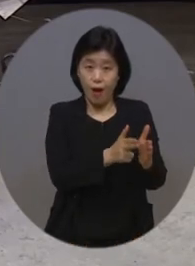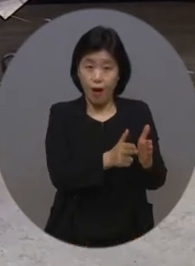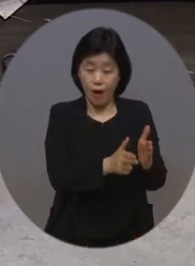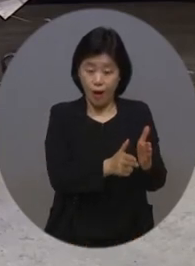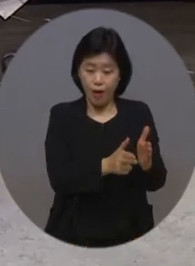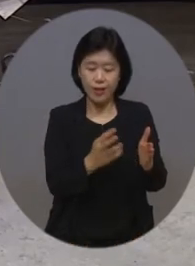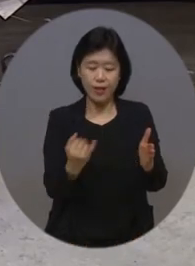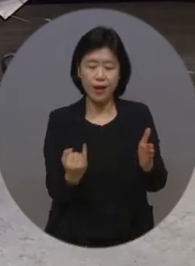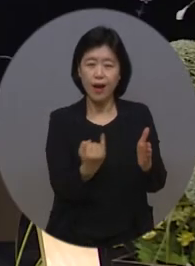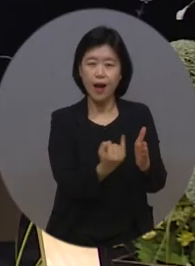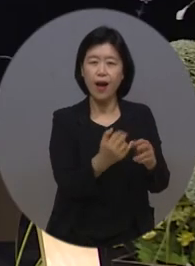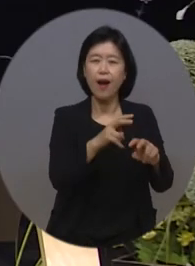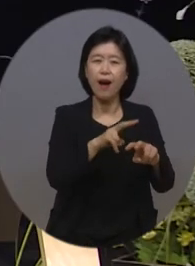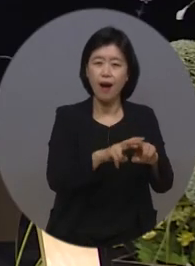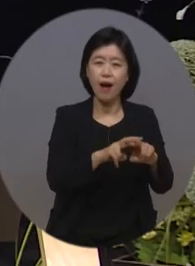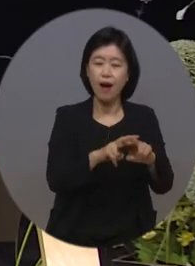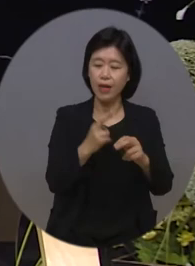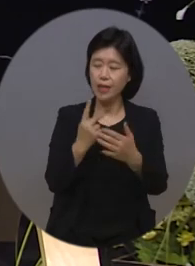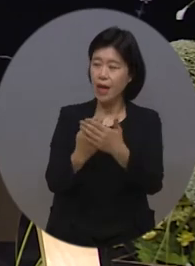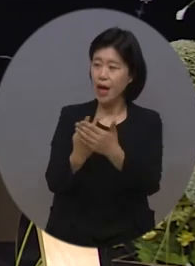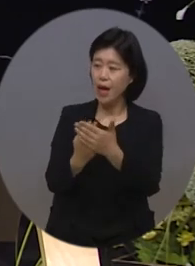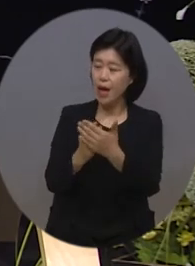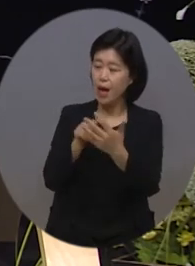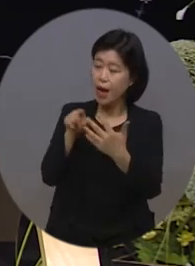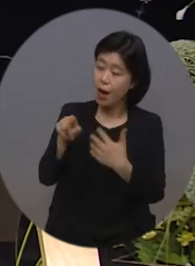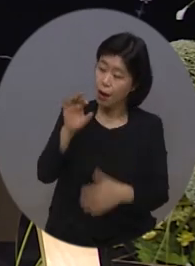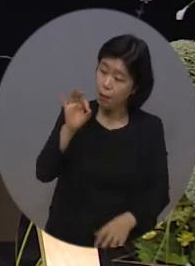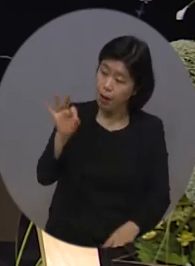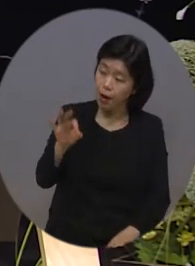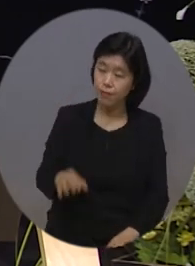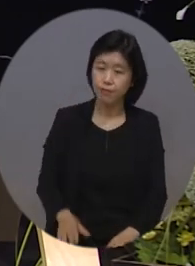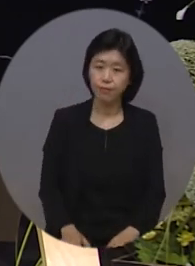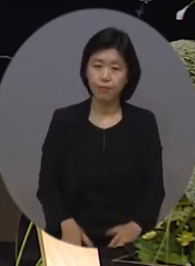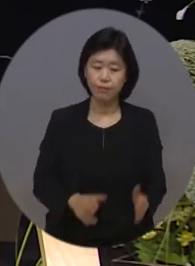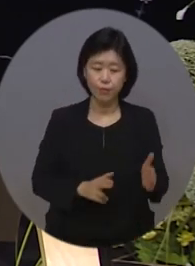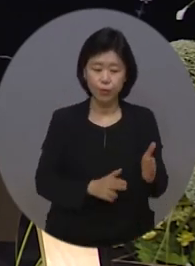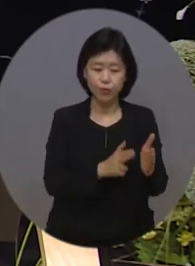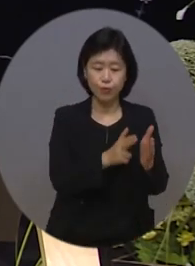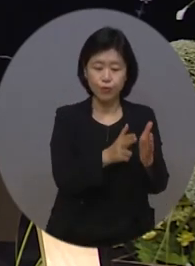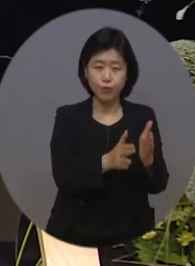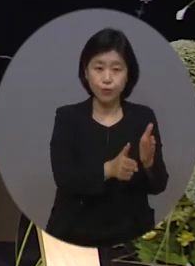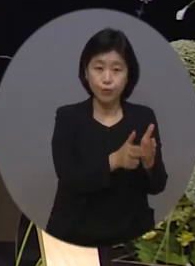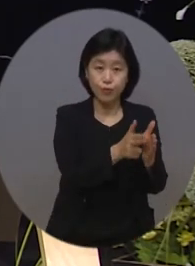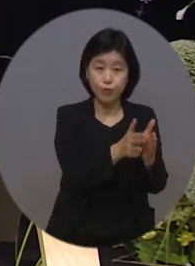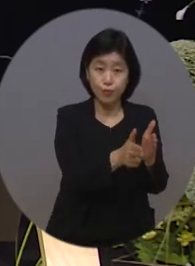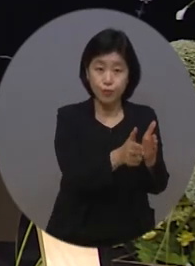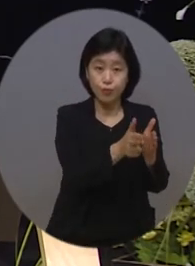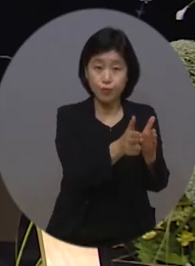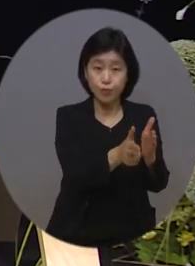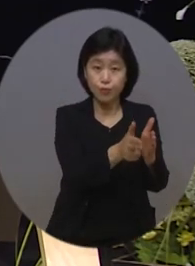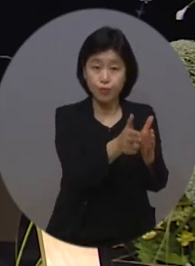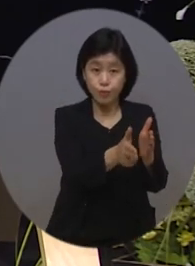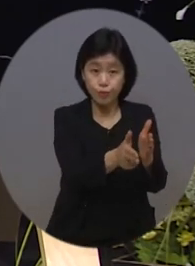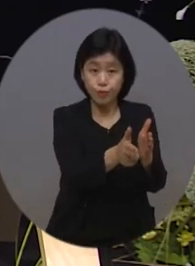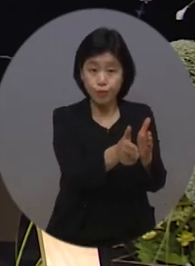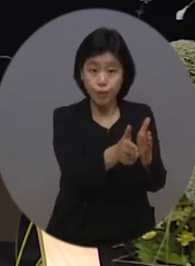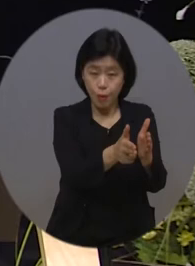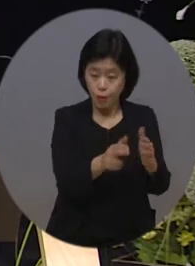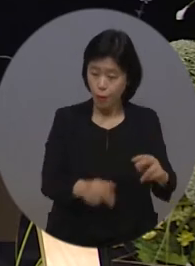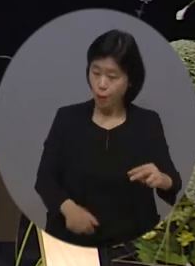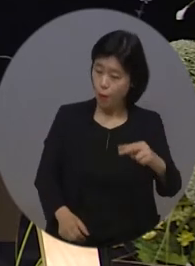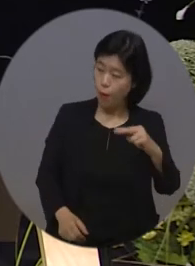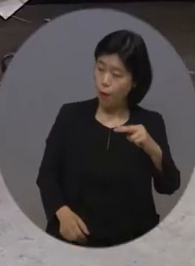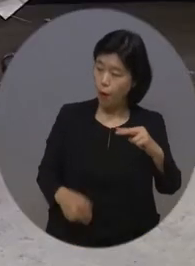밖을 내다봅니다. 기차가 출발하자 측백나무 뒤에 숨어있던 어머니가 설핏